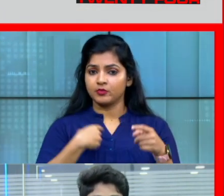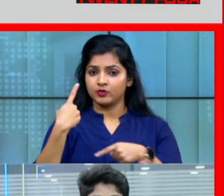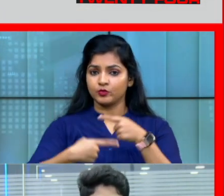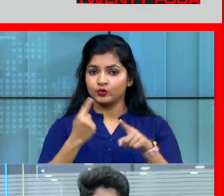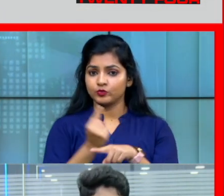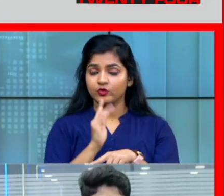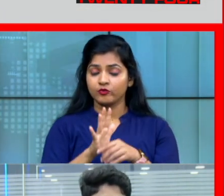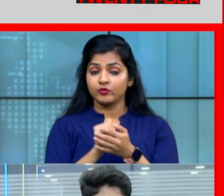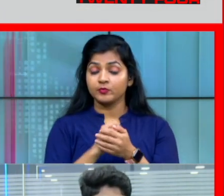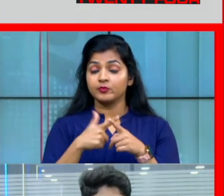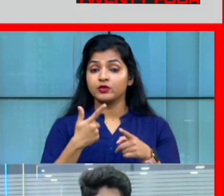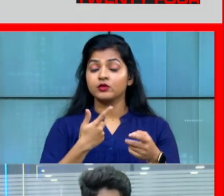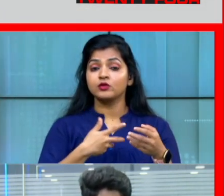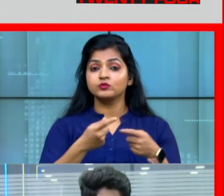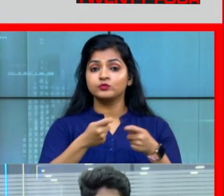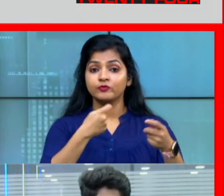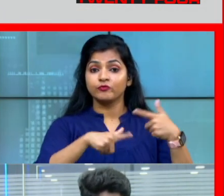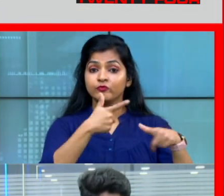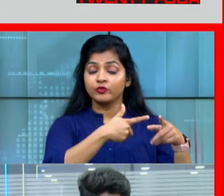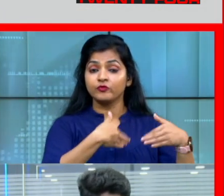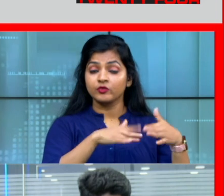എന്നാൽ വിപണി വിലയെക്കാളും ഈ ലിറ്ററിന്